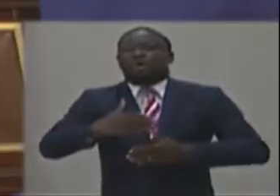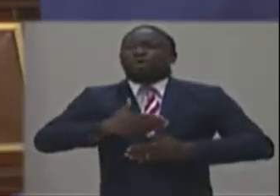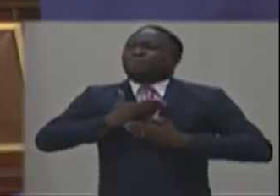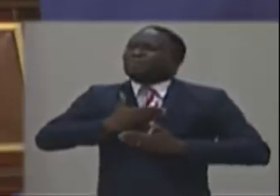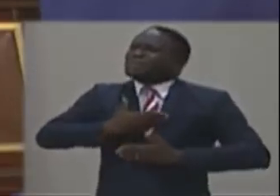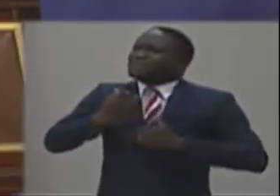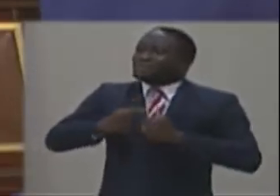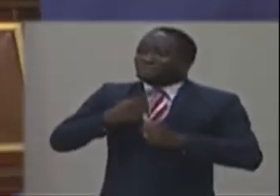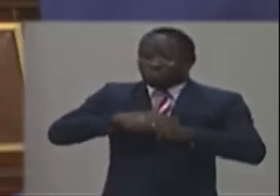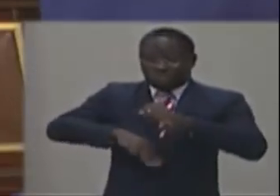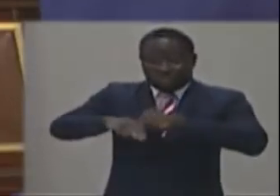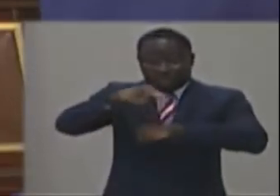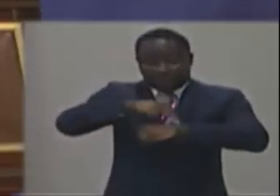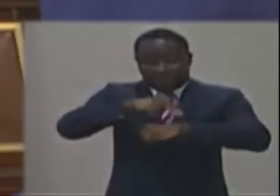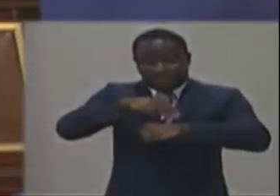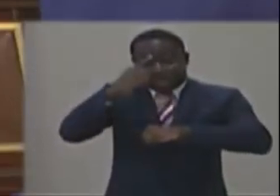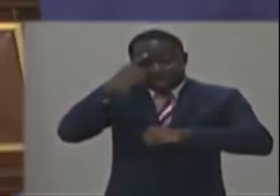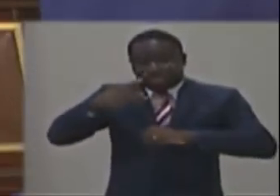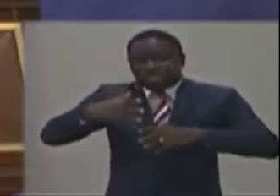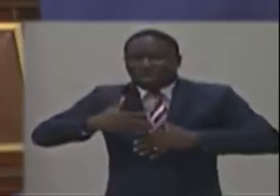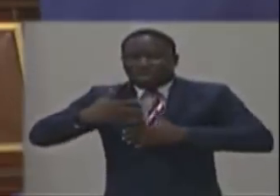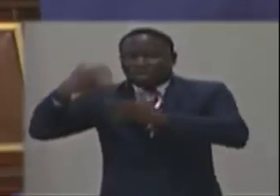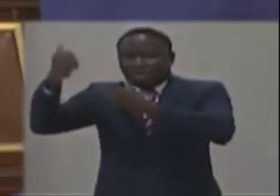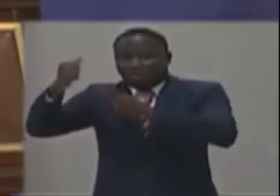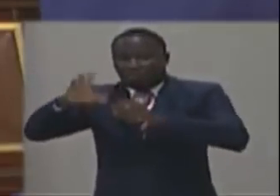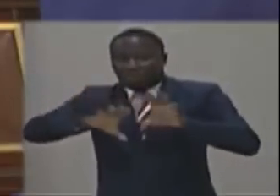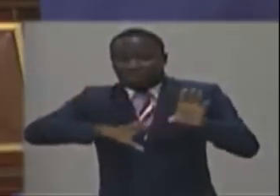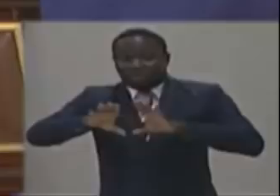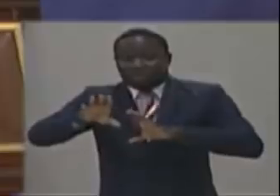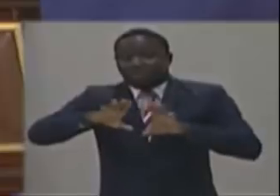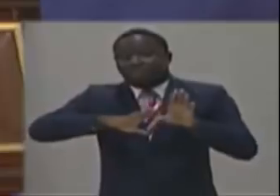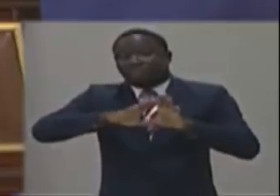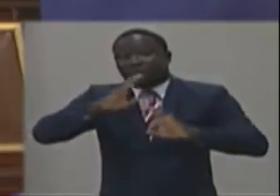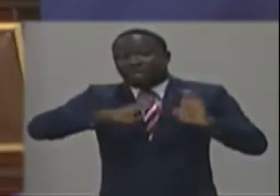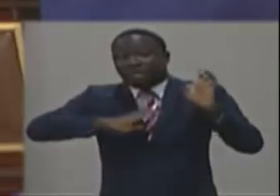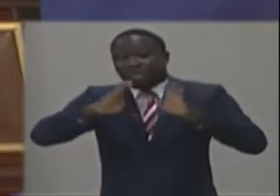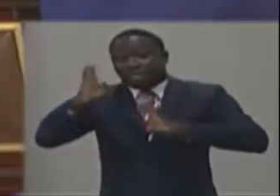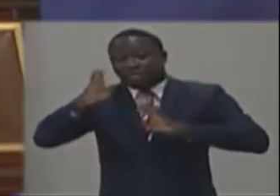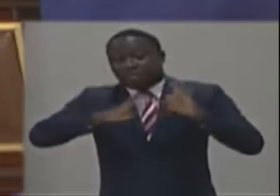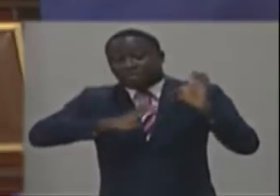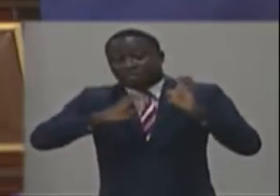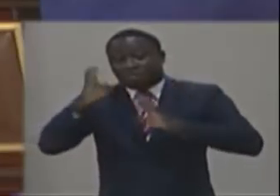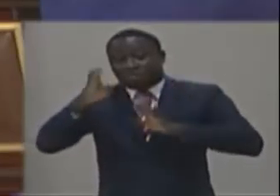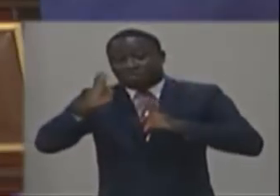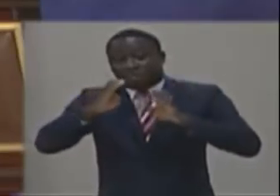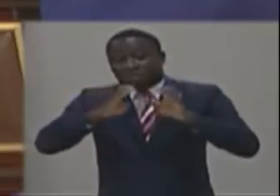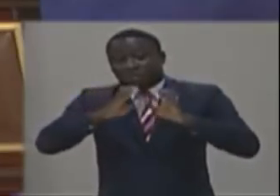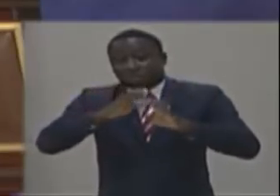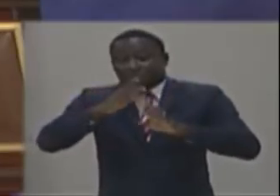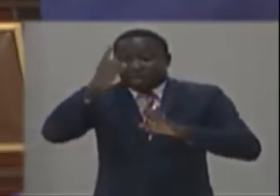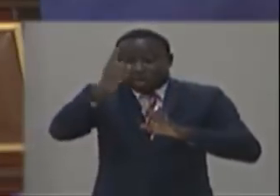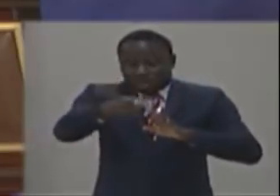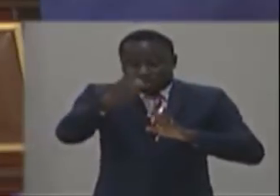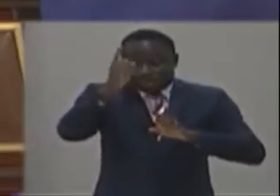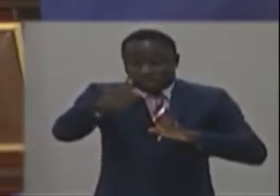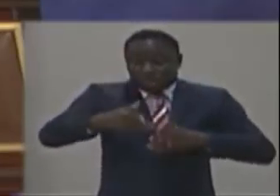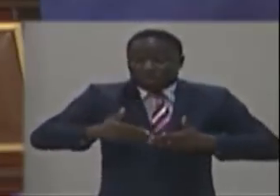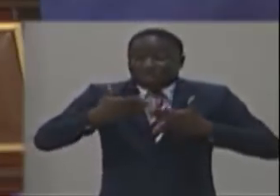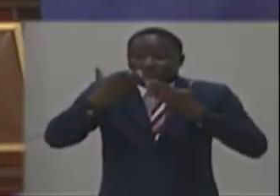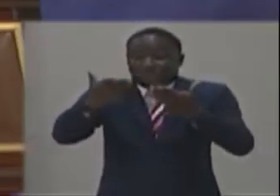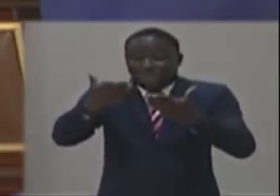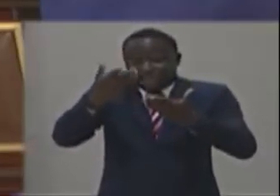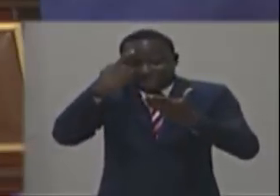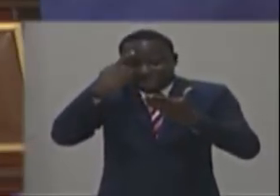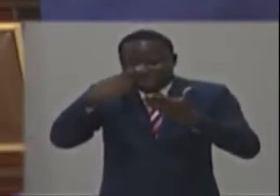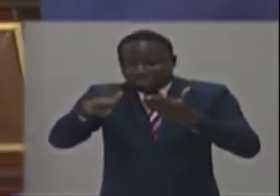félicite le Premier ministre là, pour ce qu'il a fait dans l'exécution, l'instruction qu'il a fait